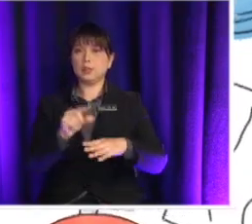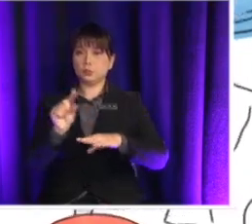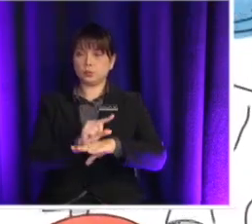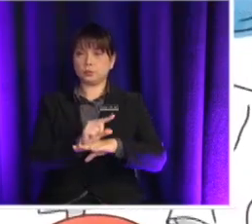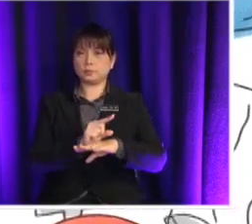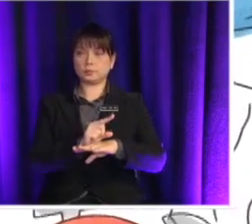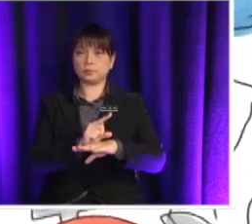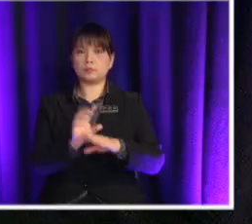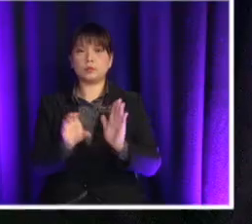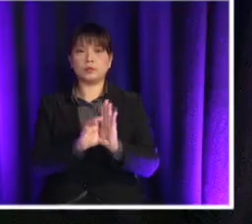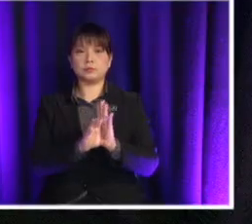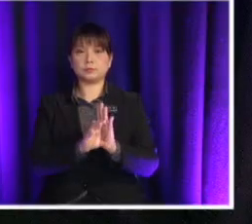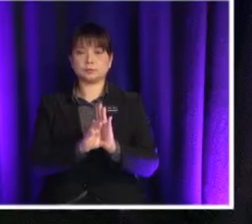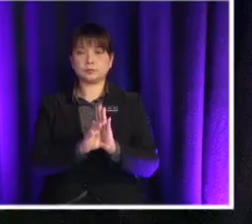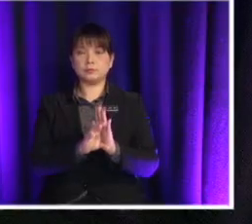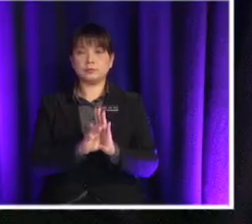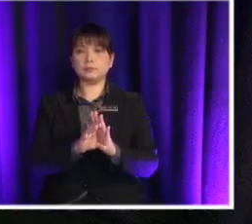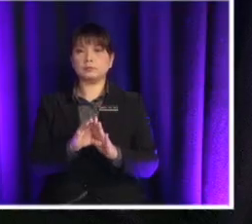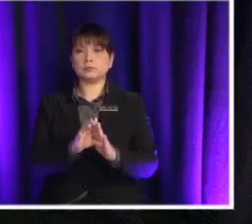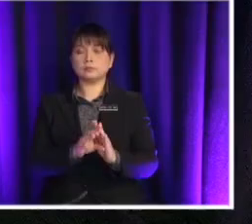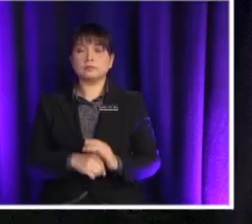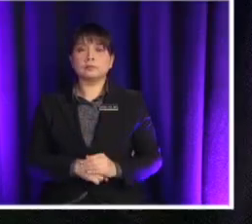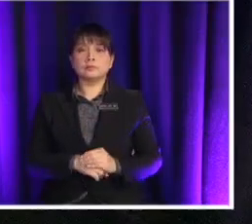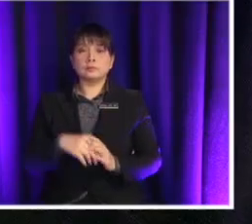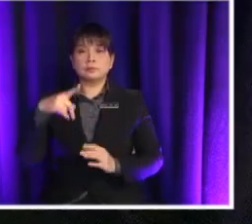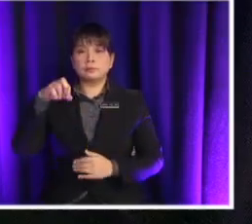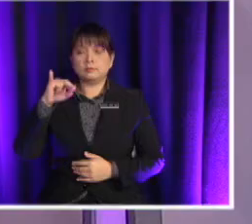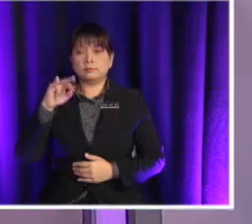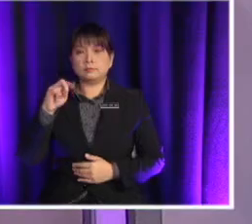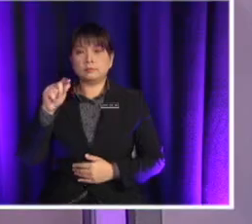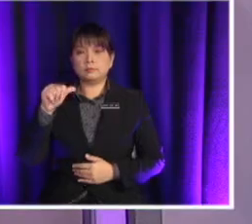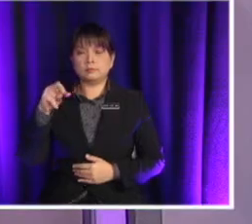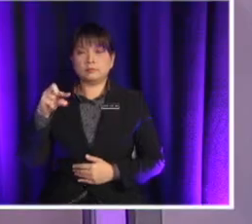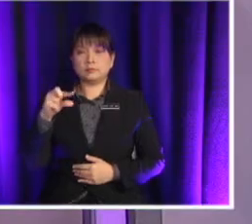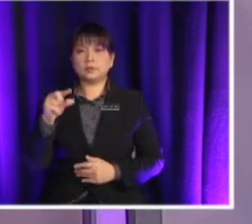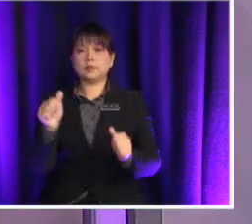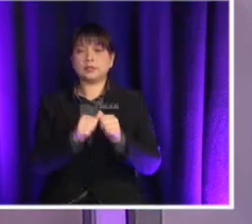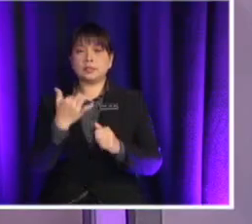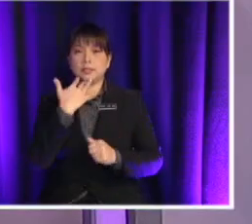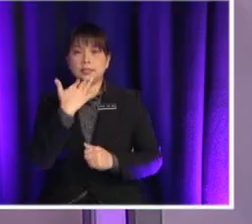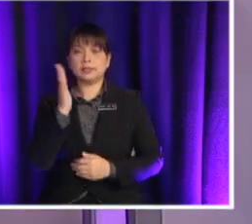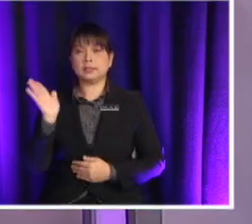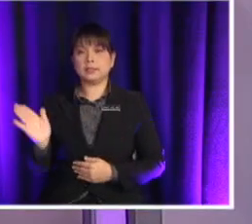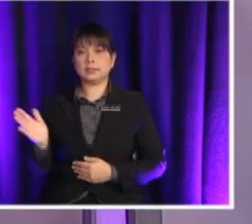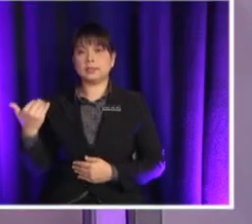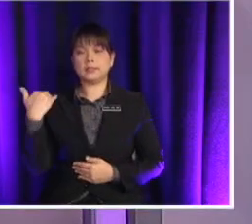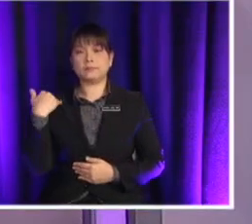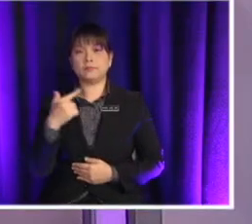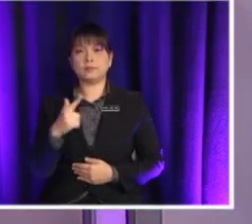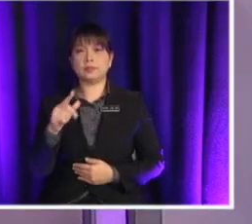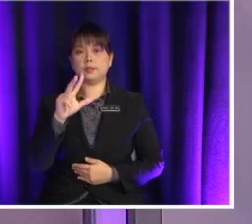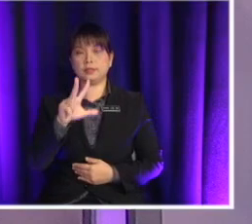Contohnya kalau kita punya perintang ni tadi nilainya kita daripada color code dia tadi kita tahu nilainya adalah